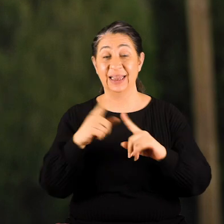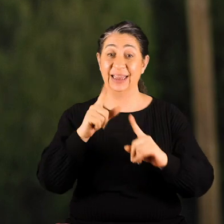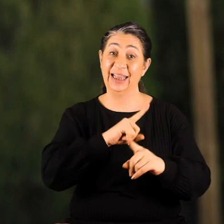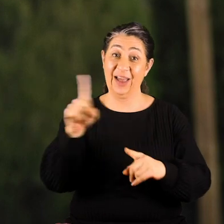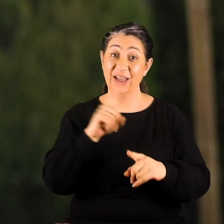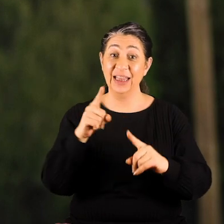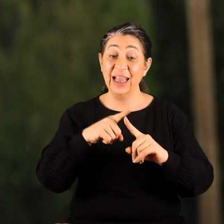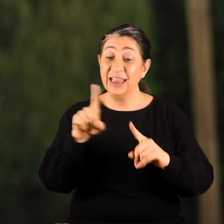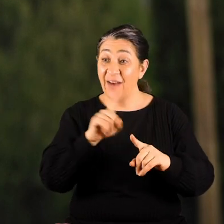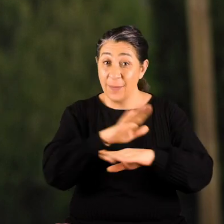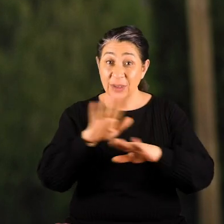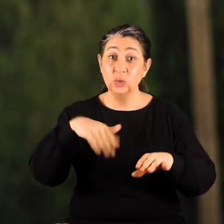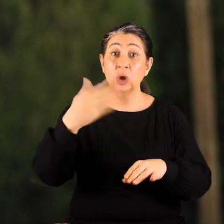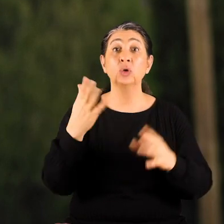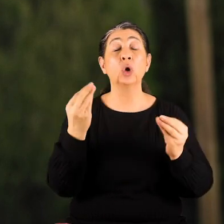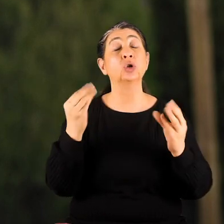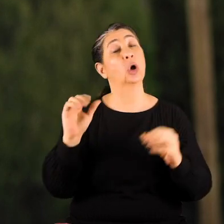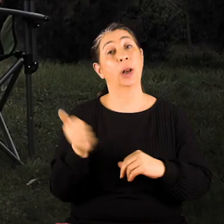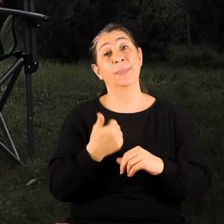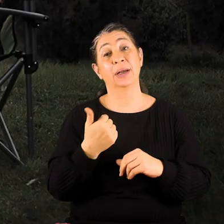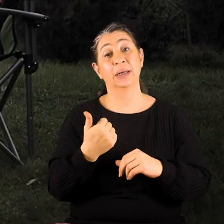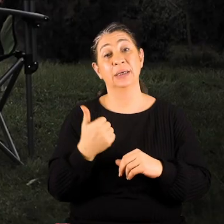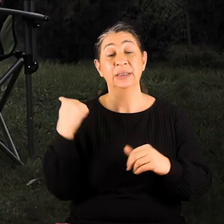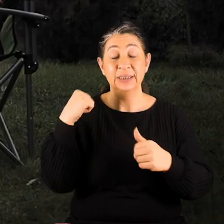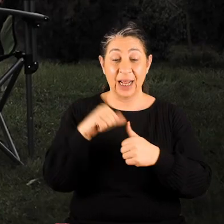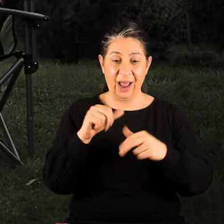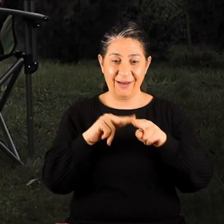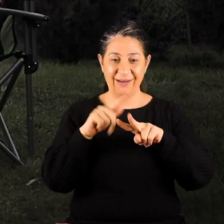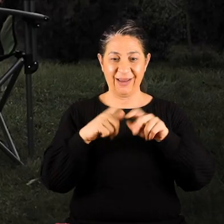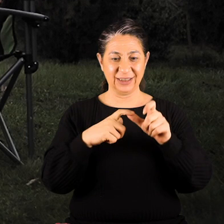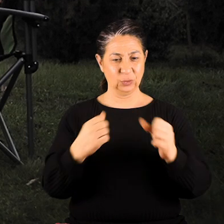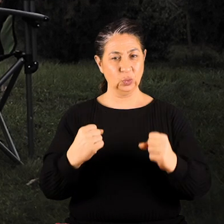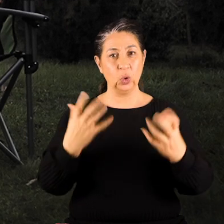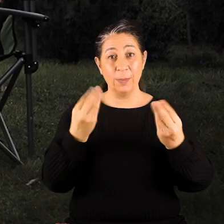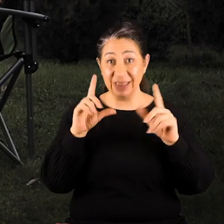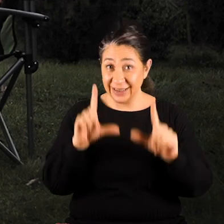tedavide. Tedavi sonrasında da çok çok önemli. Tekrar kas gücünü kazanman.